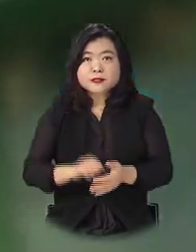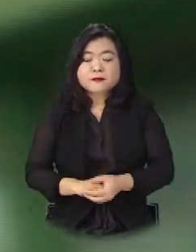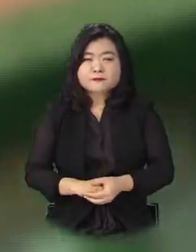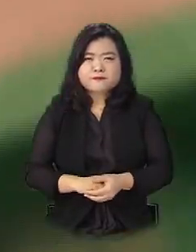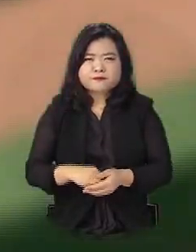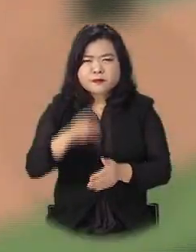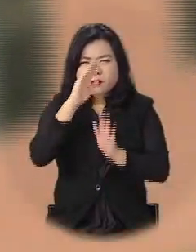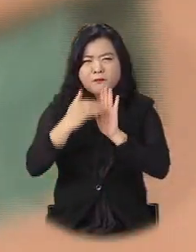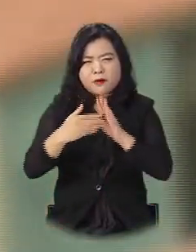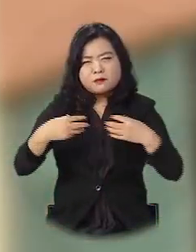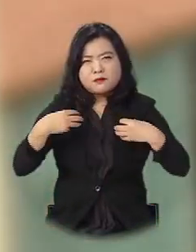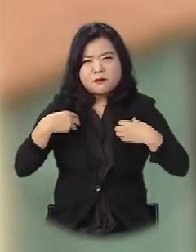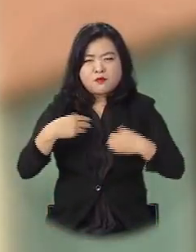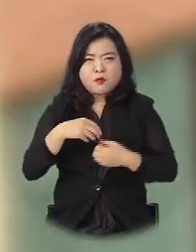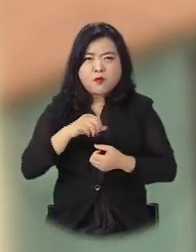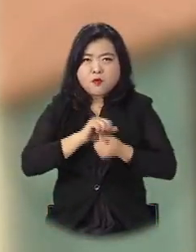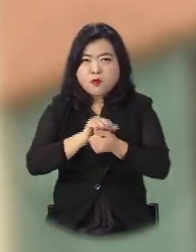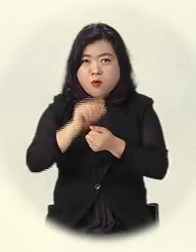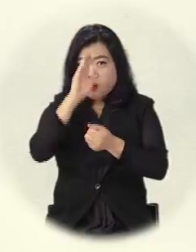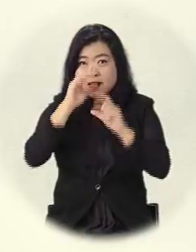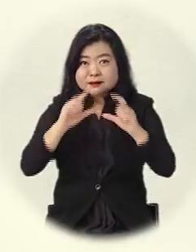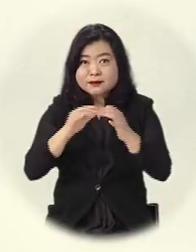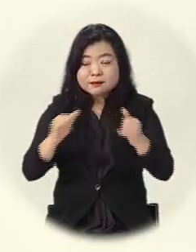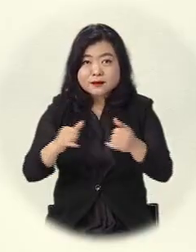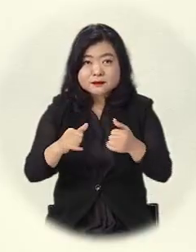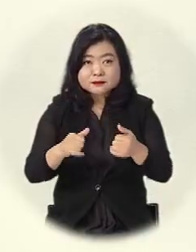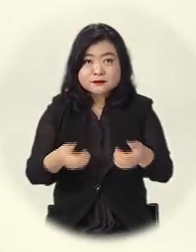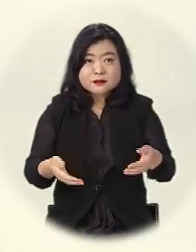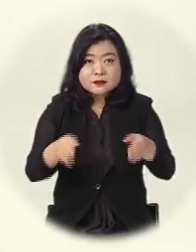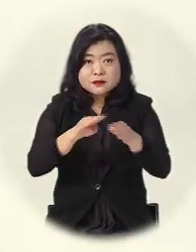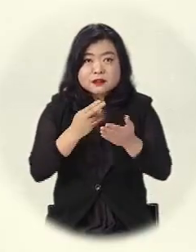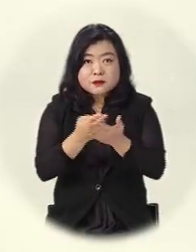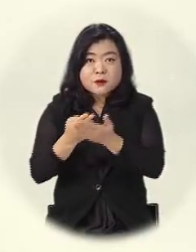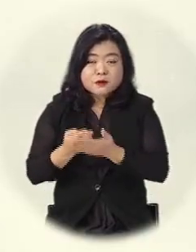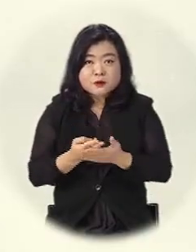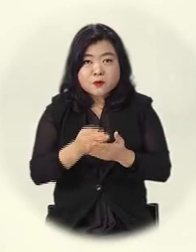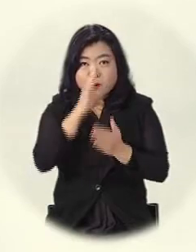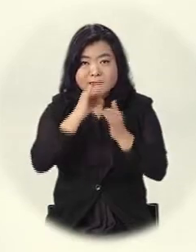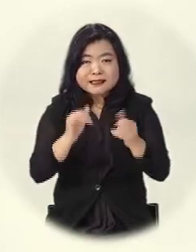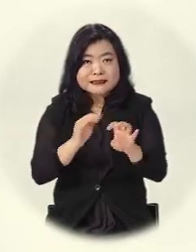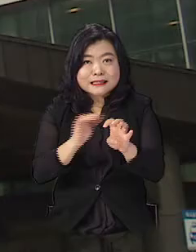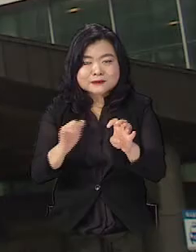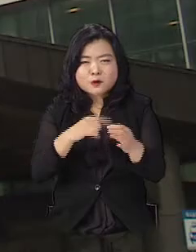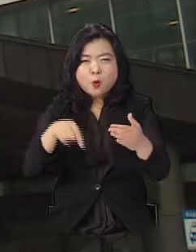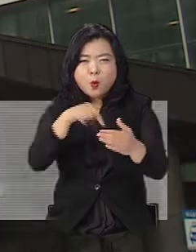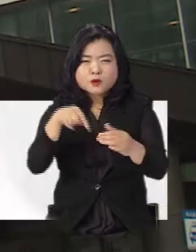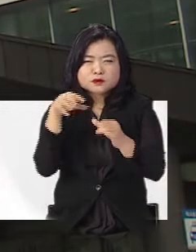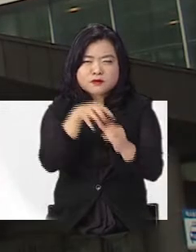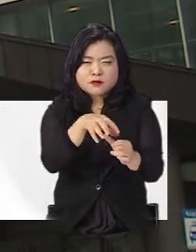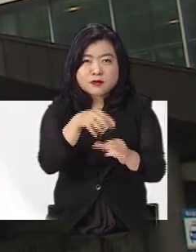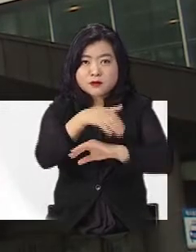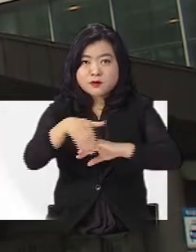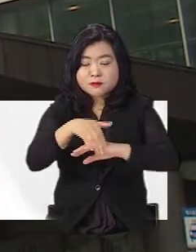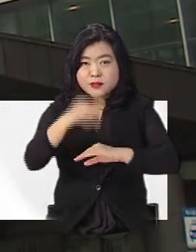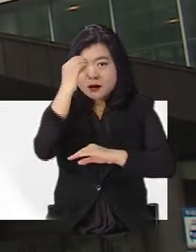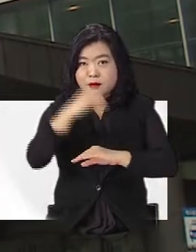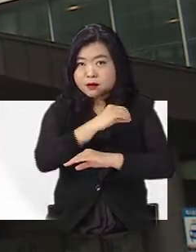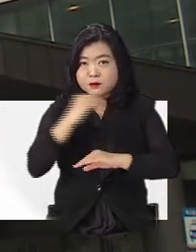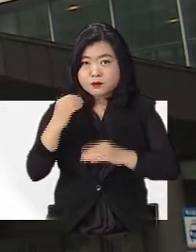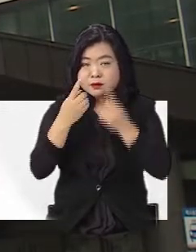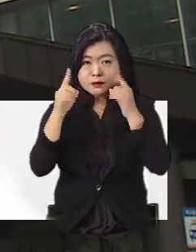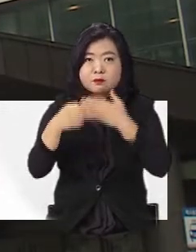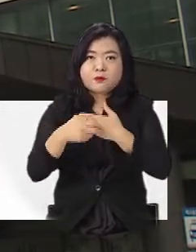방역 당국은 확진자가 집중된 병동 입원 환자 40여 명을 코호트 격리할 계획입니다. 대구 가톨릭대 병원과